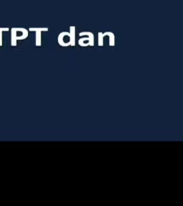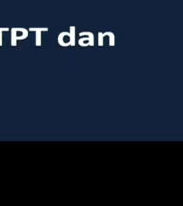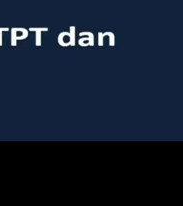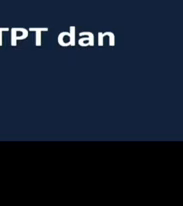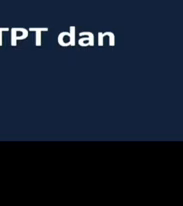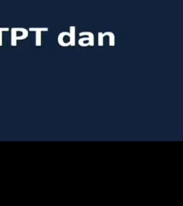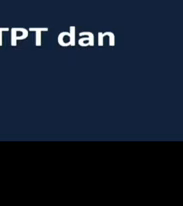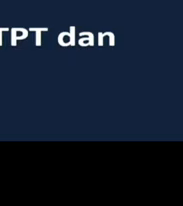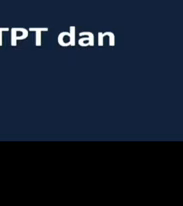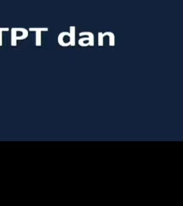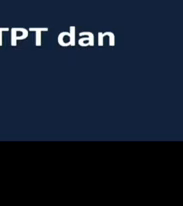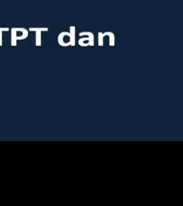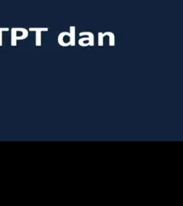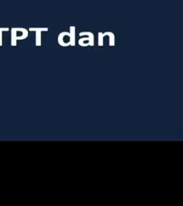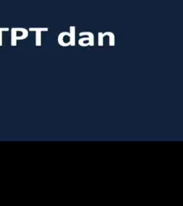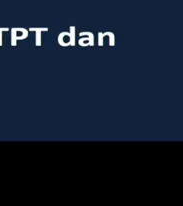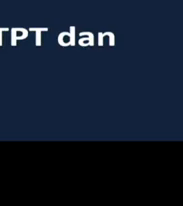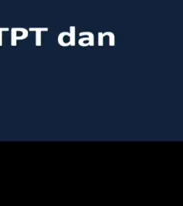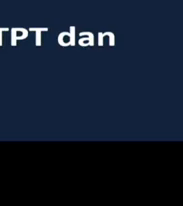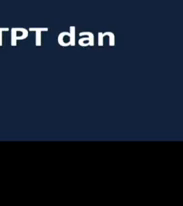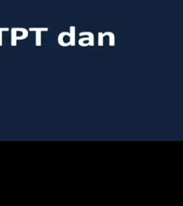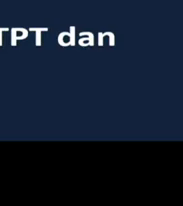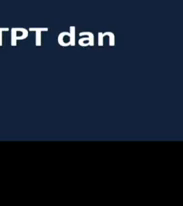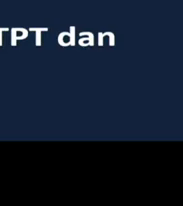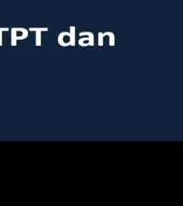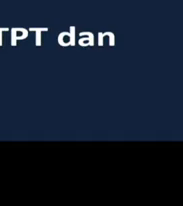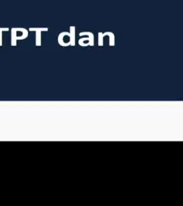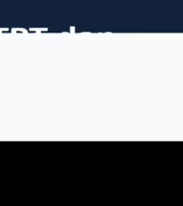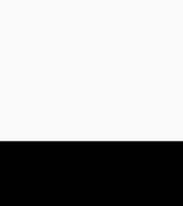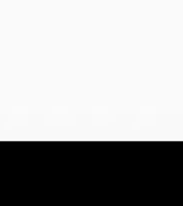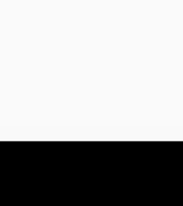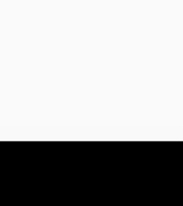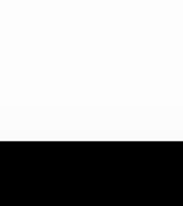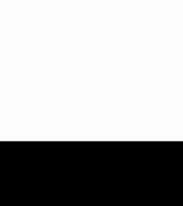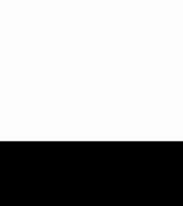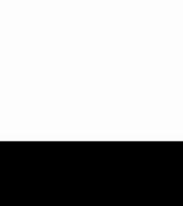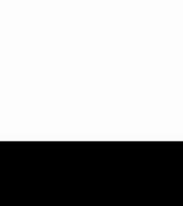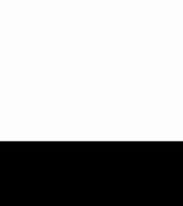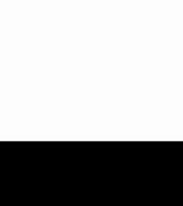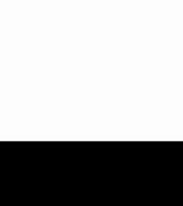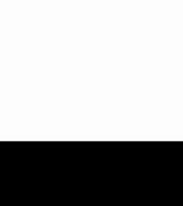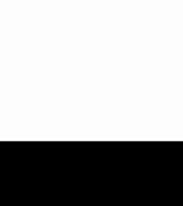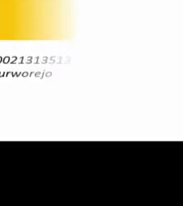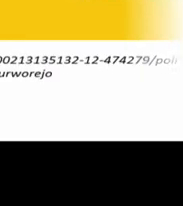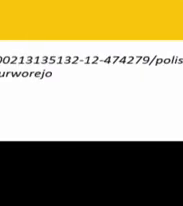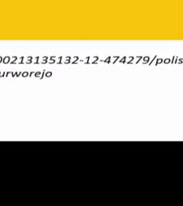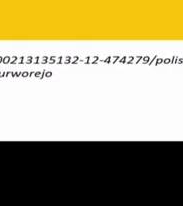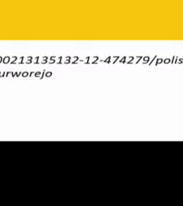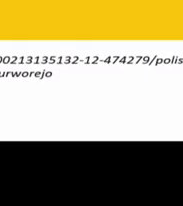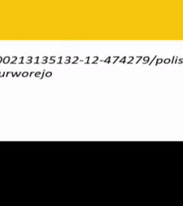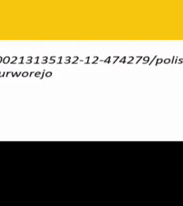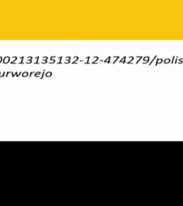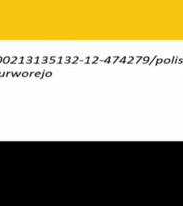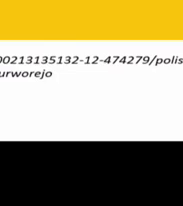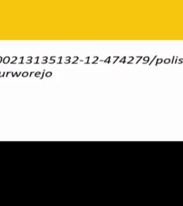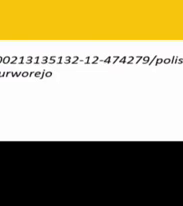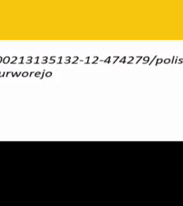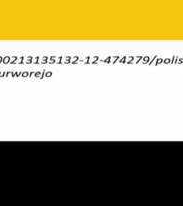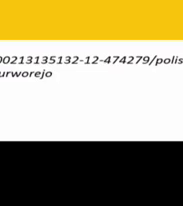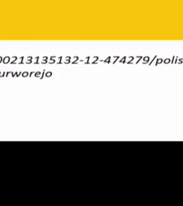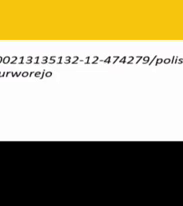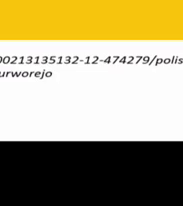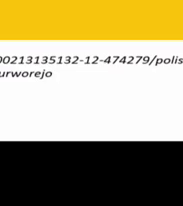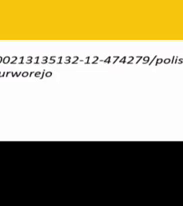Tengah cewek yang dipegangi tangannya terus kemudian dengan kekerasan oleh teman-temannya